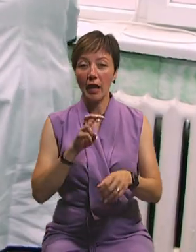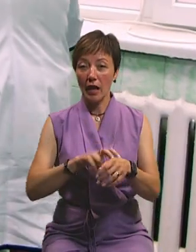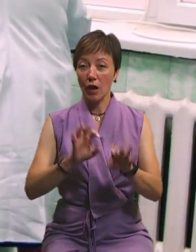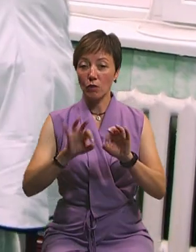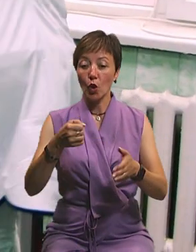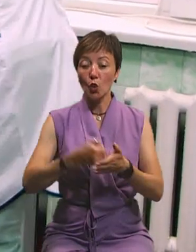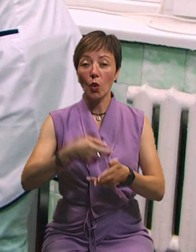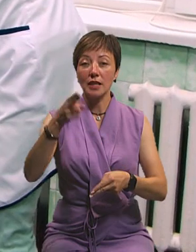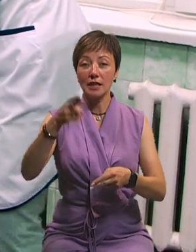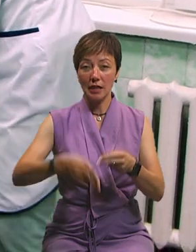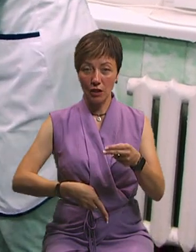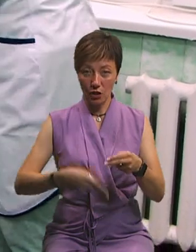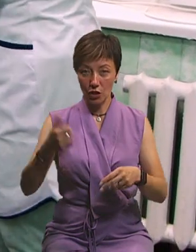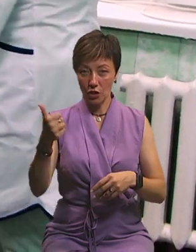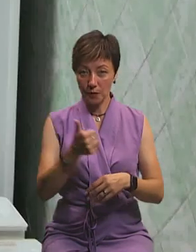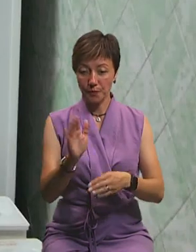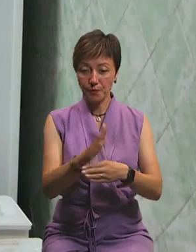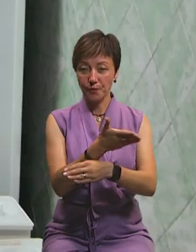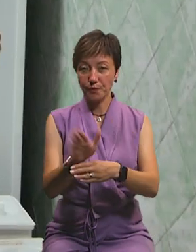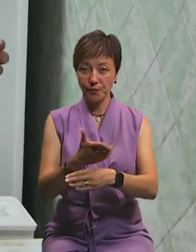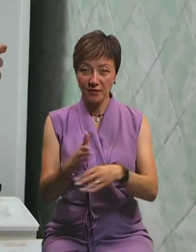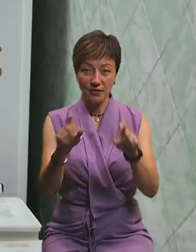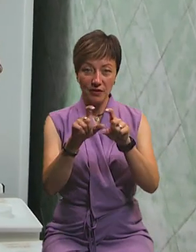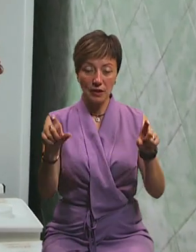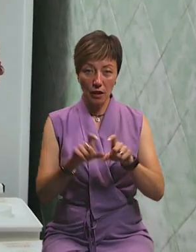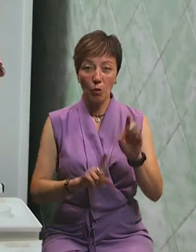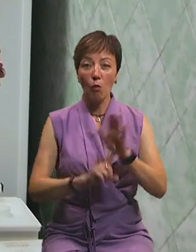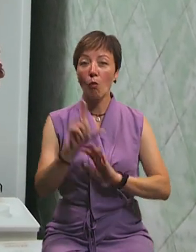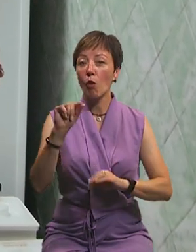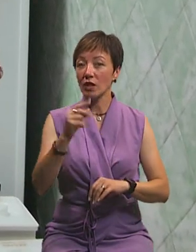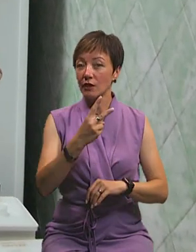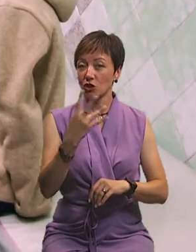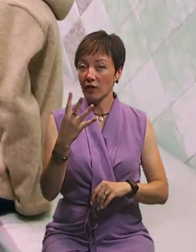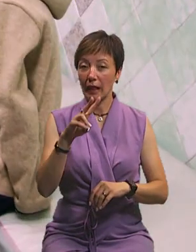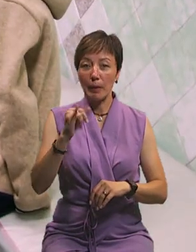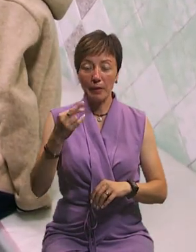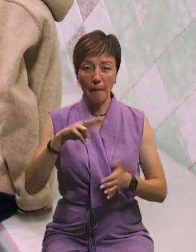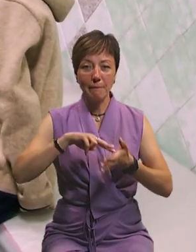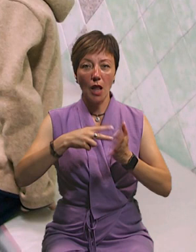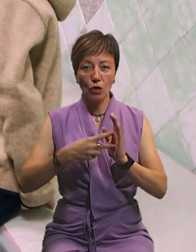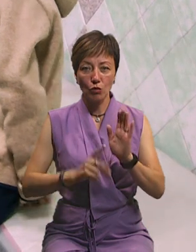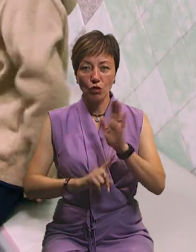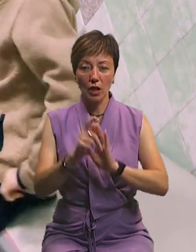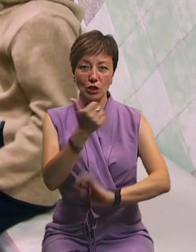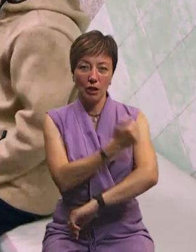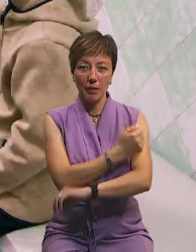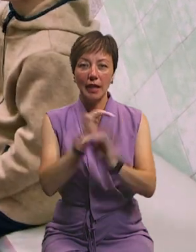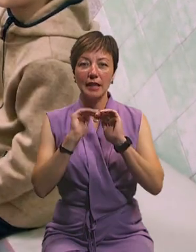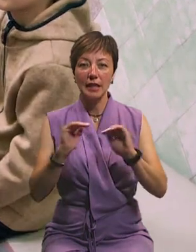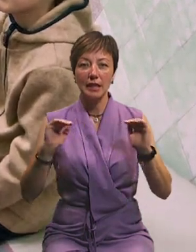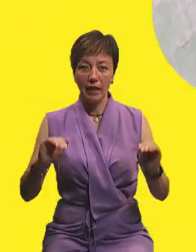до кінця тижня мають розподілити вакцину по медзакладах області з понеділка 24 липня планують почати щеплювати дітей від